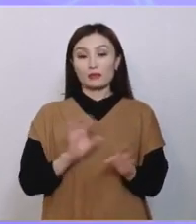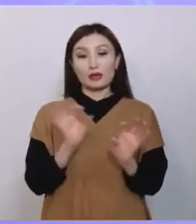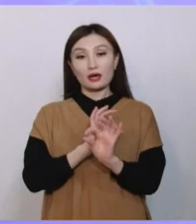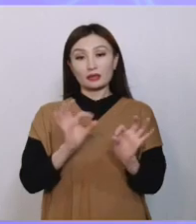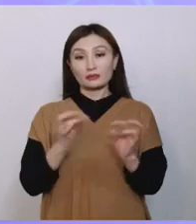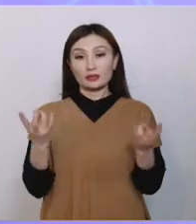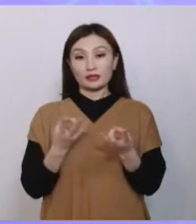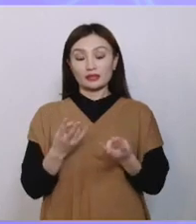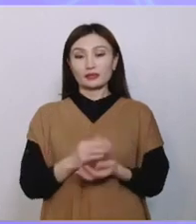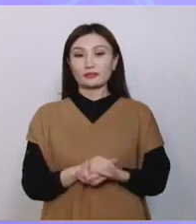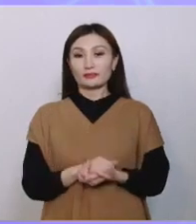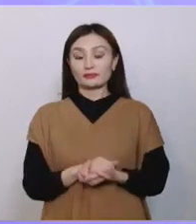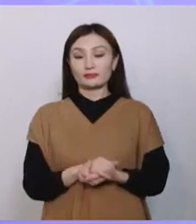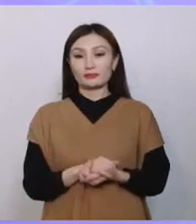бергіле.